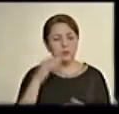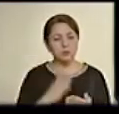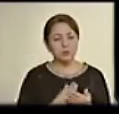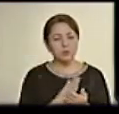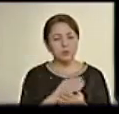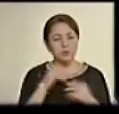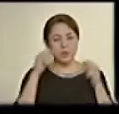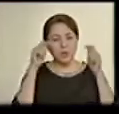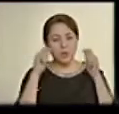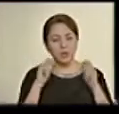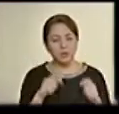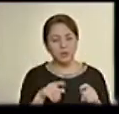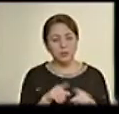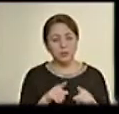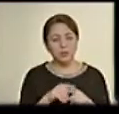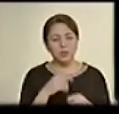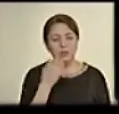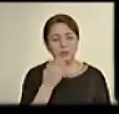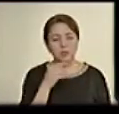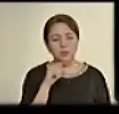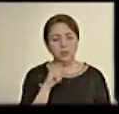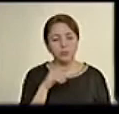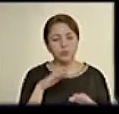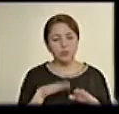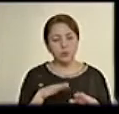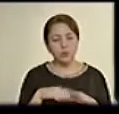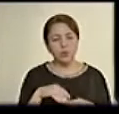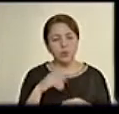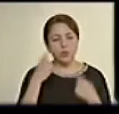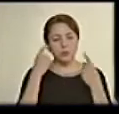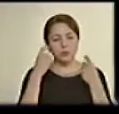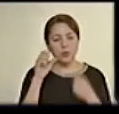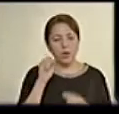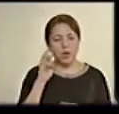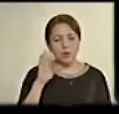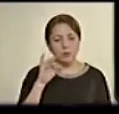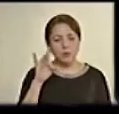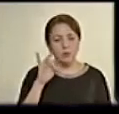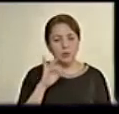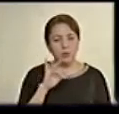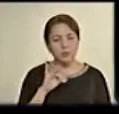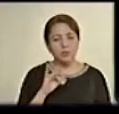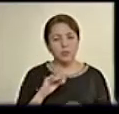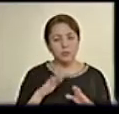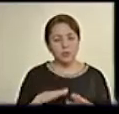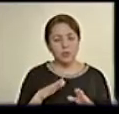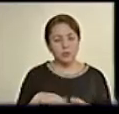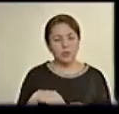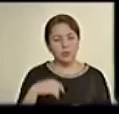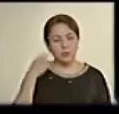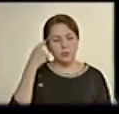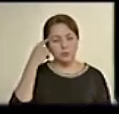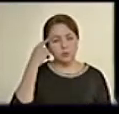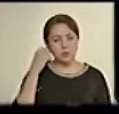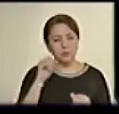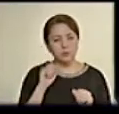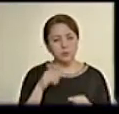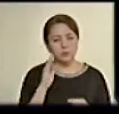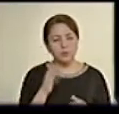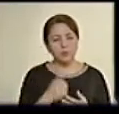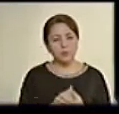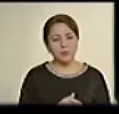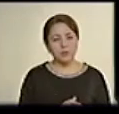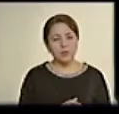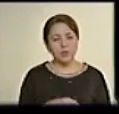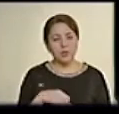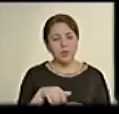mana shu hududlarni siz Buxoro amirligi hududi sifatida tasavvur qilishingiz kerak bo'ladi aziz o'quvchilar.